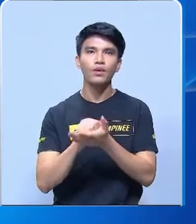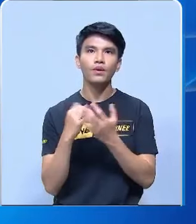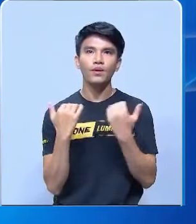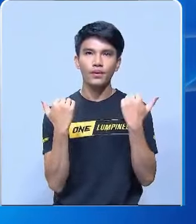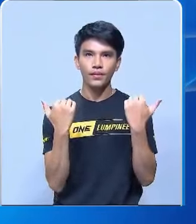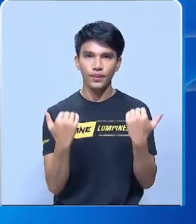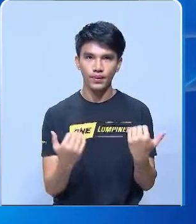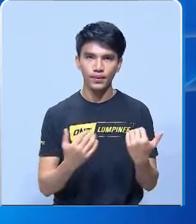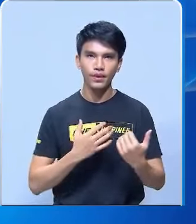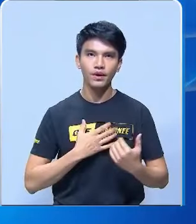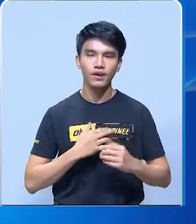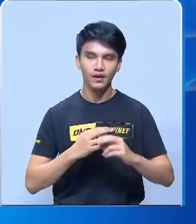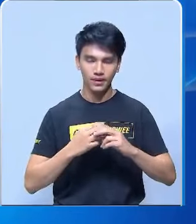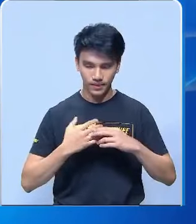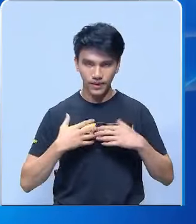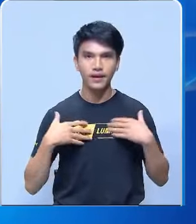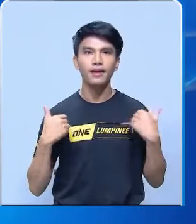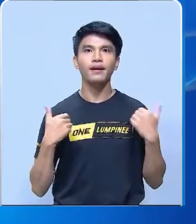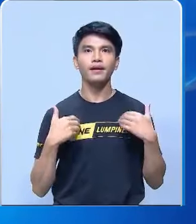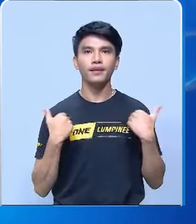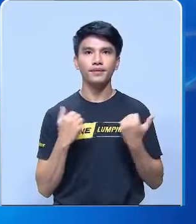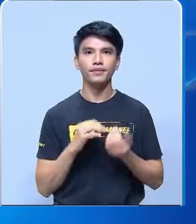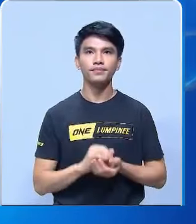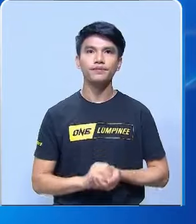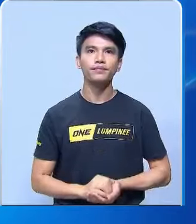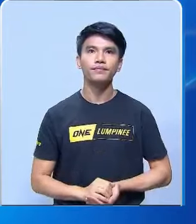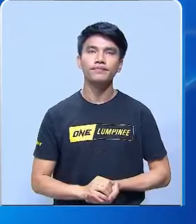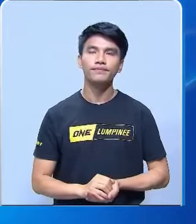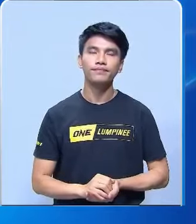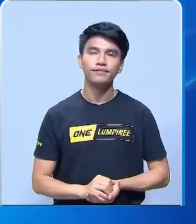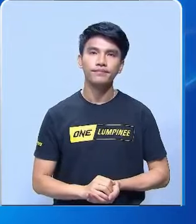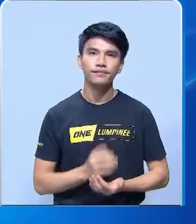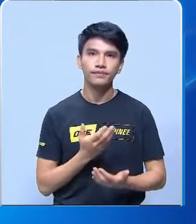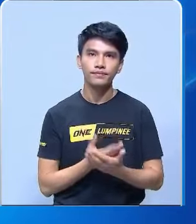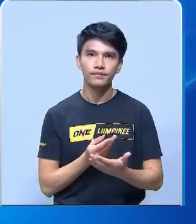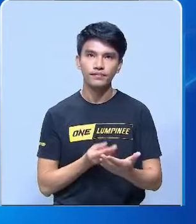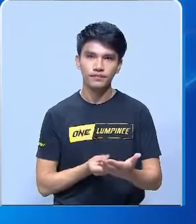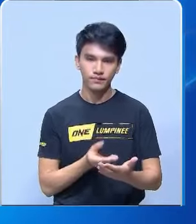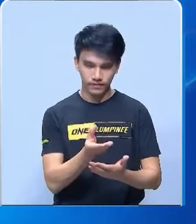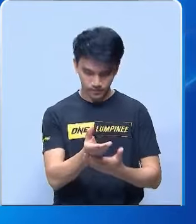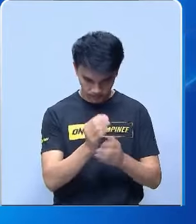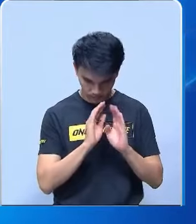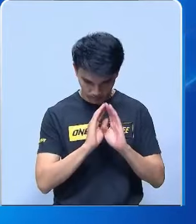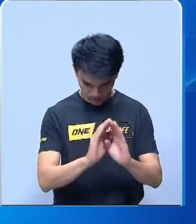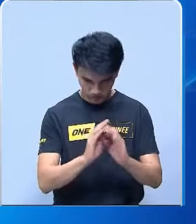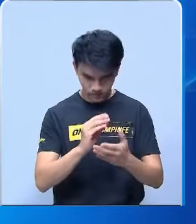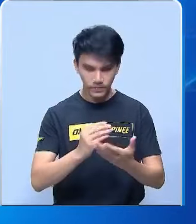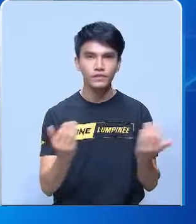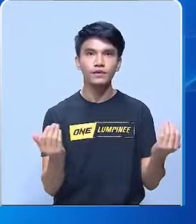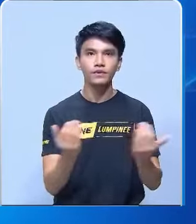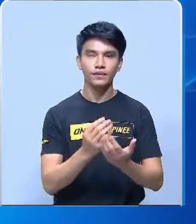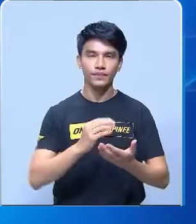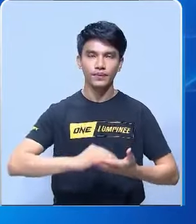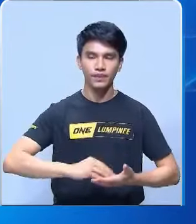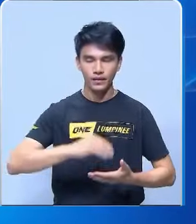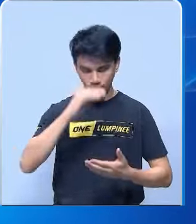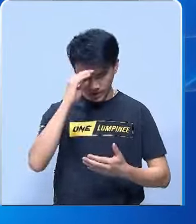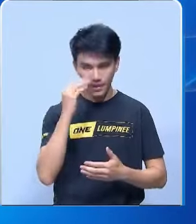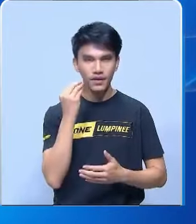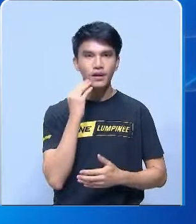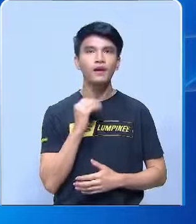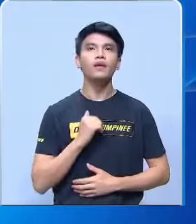ราก็โฮอะ เนี่ยค่ะเขาบอกว่าที่พี่เปิ้ลให้เงินก้อนเนี้ยเดี๋ยวจะเก็บไว้เป็นค่าเทอมลูกนะยังมีบ้านอีกหลายหลังเล